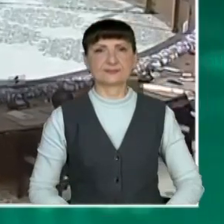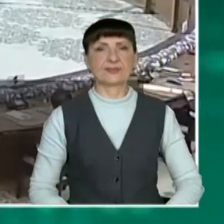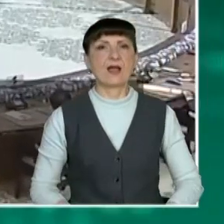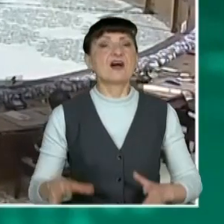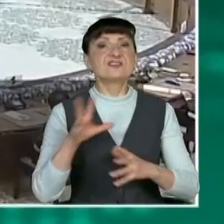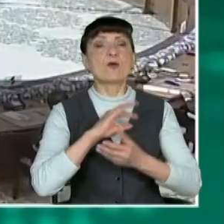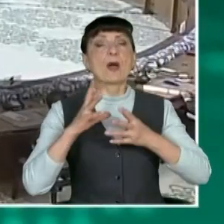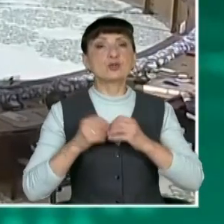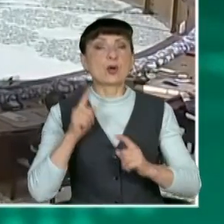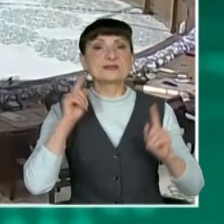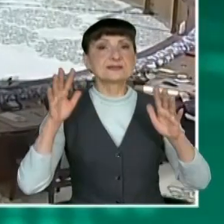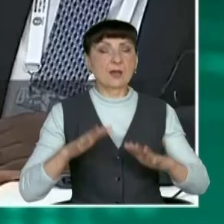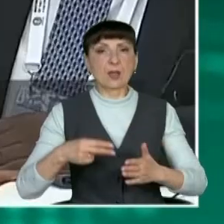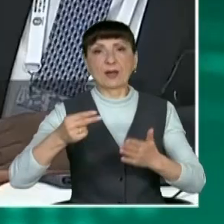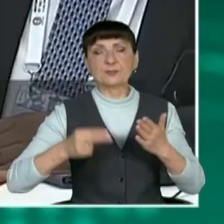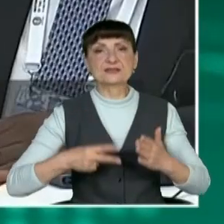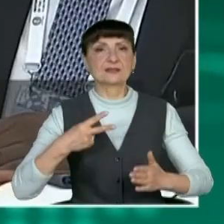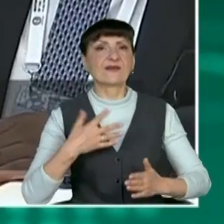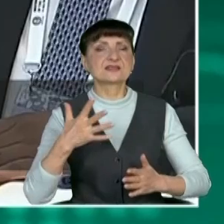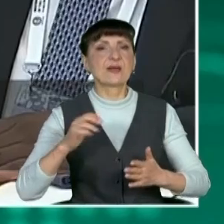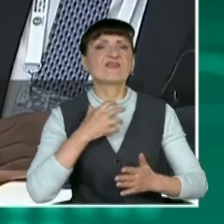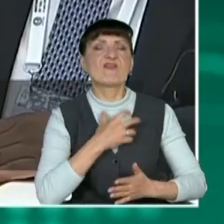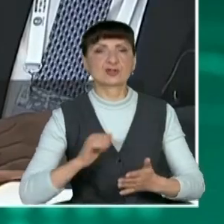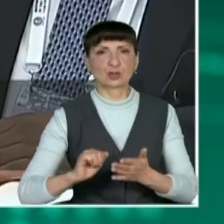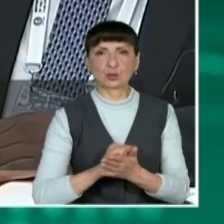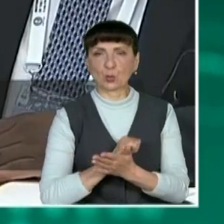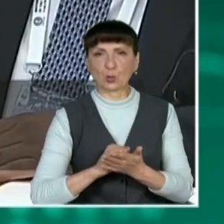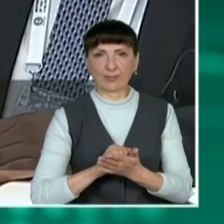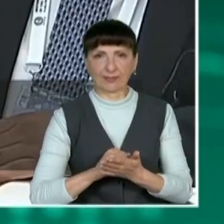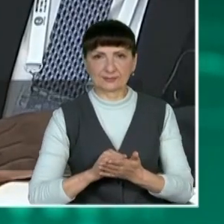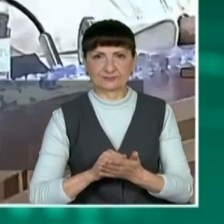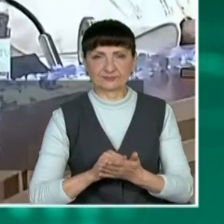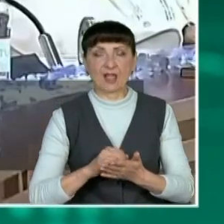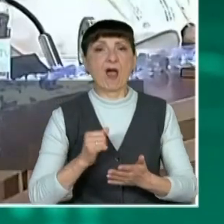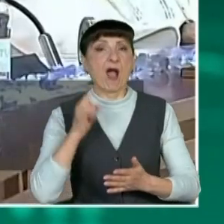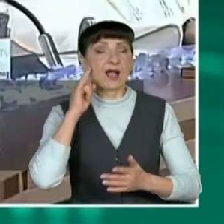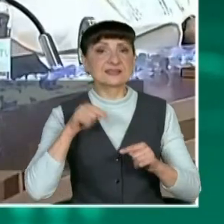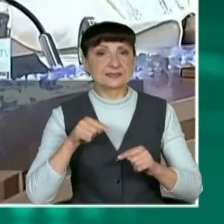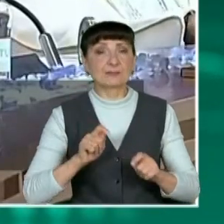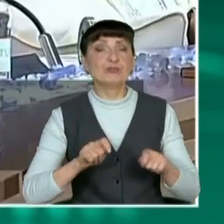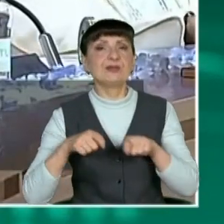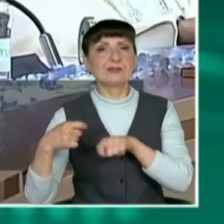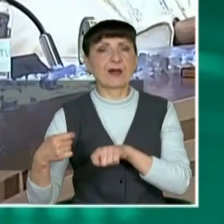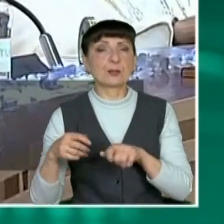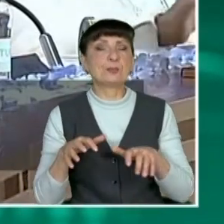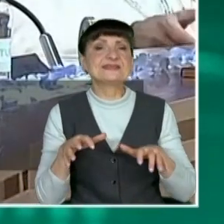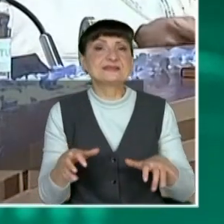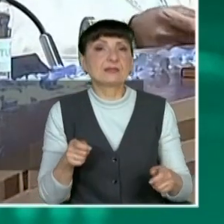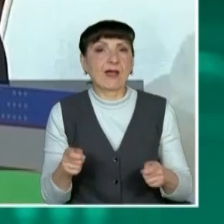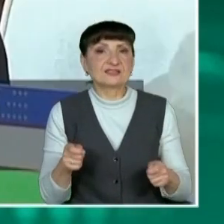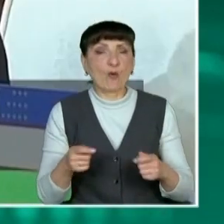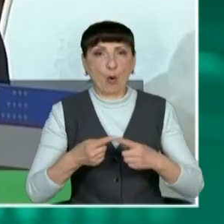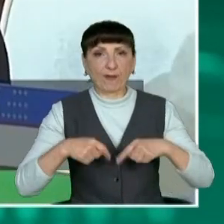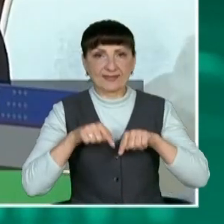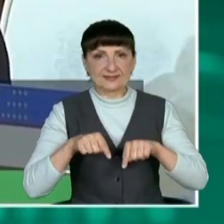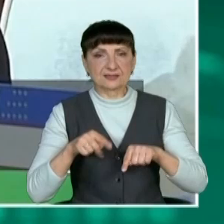Всего по итогам саммита подписано 25 важных стратегических документов, а Казахстан передал председательство в